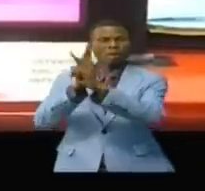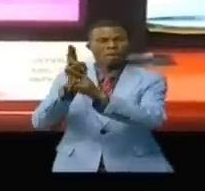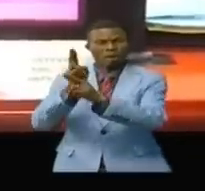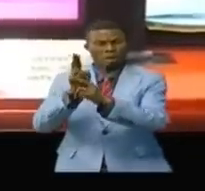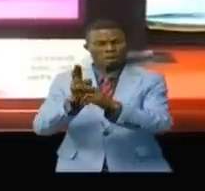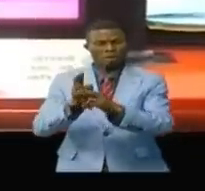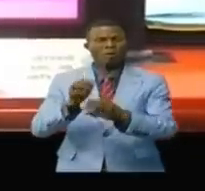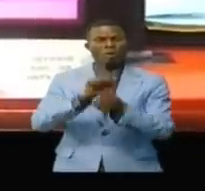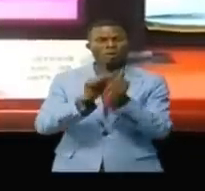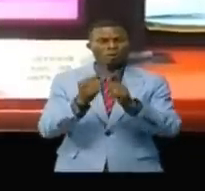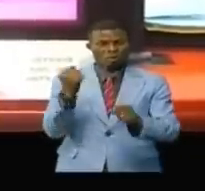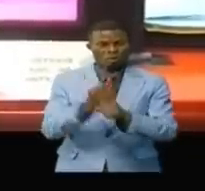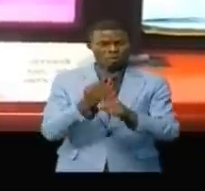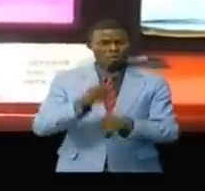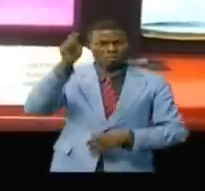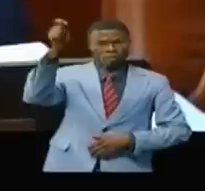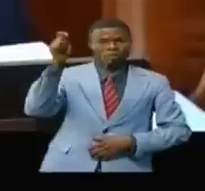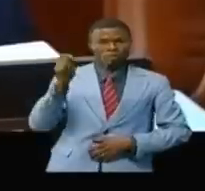situation opérationnelle